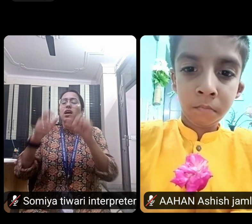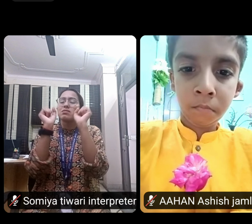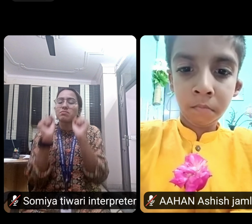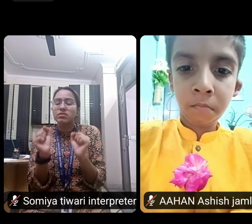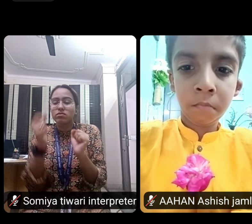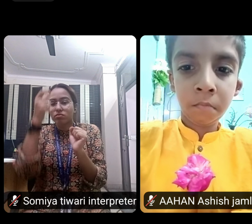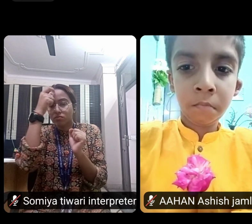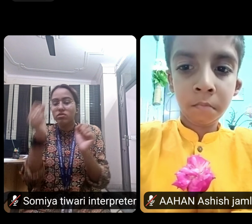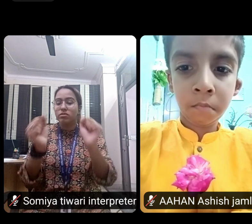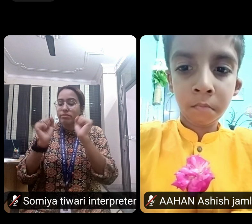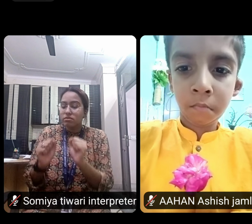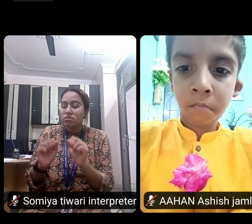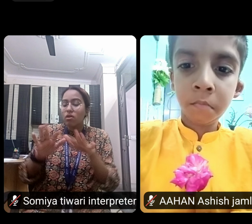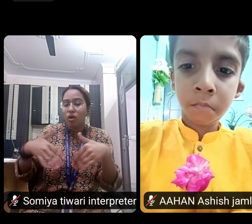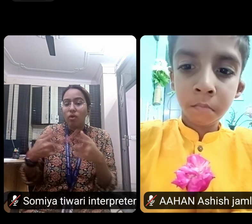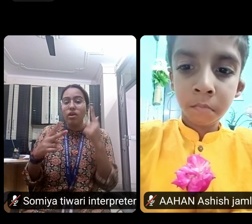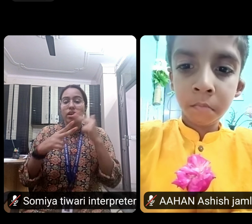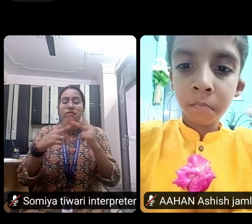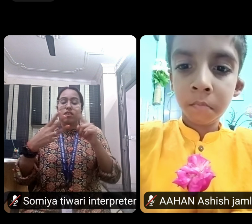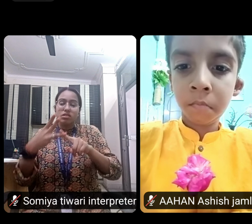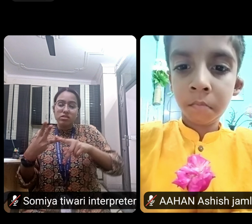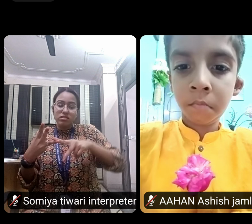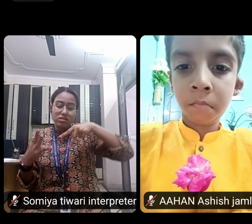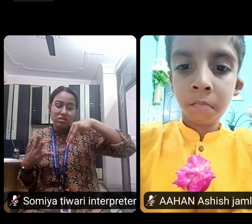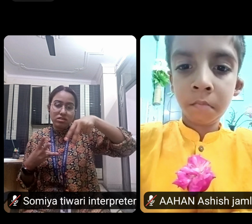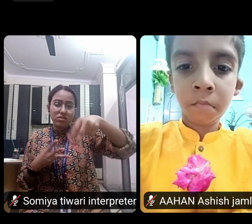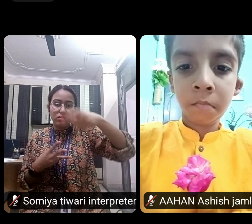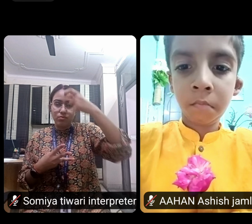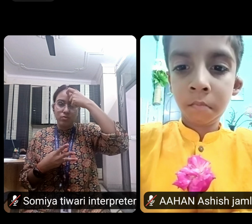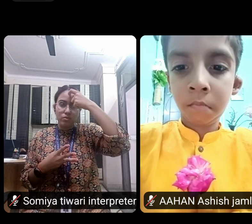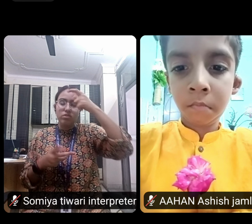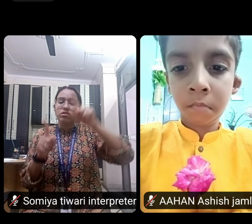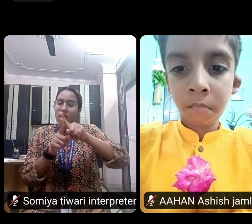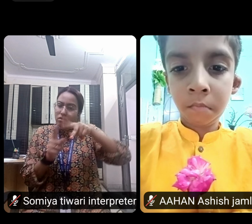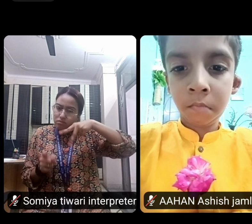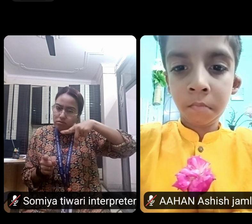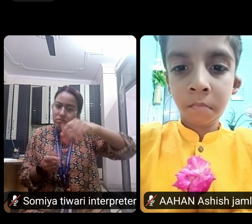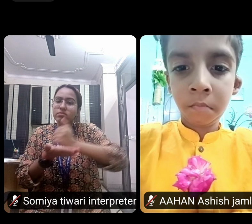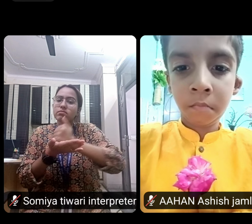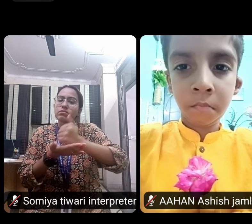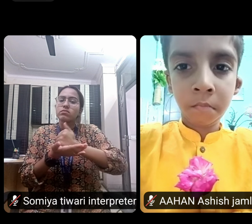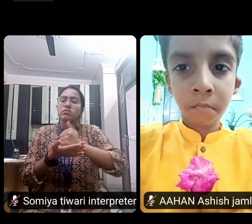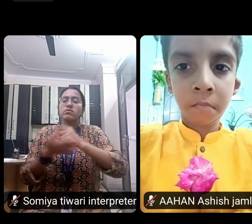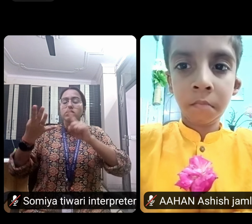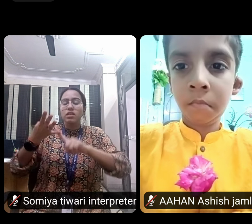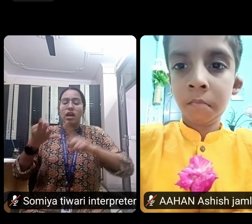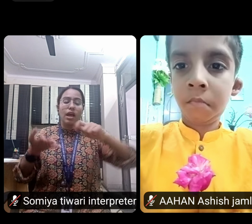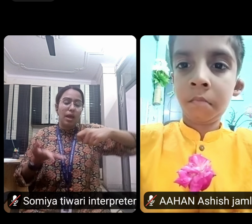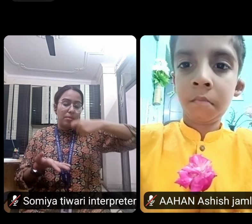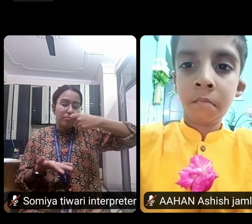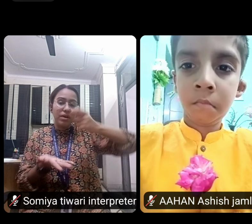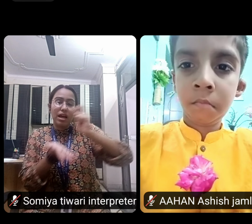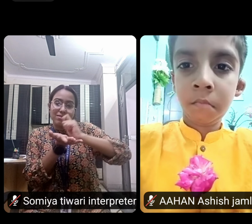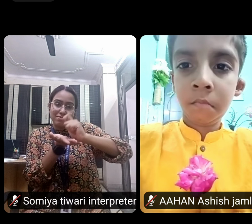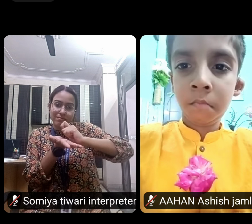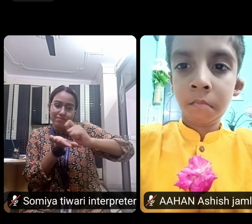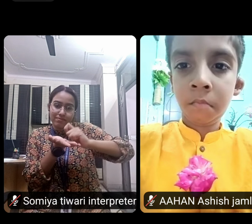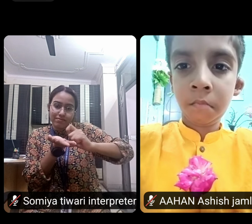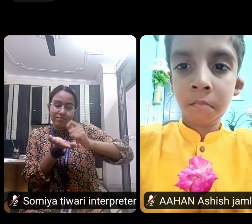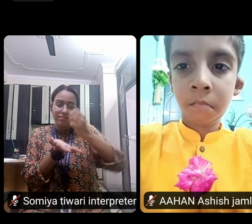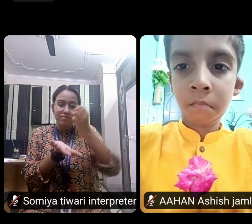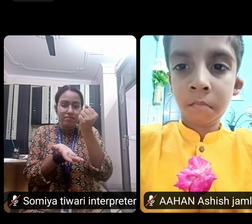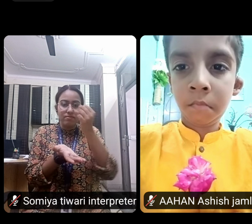बच्चा ठीक से चल नहीं पा रहा उसे चलना, और जो बच्चा जैसे चम्मच पकड़ना, पेन पकड़ना, पेंसिल पकड़ना, लिखना ये सब